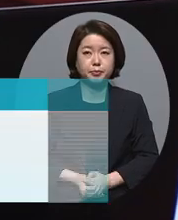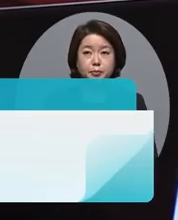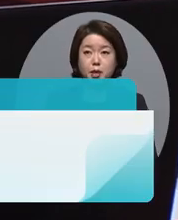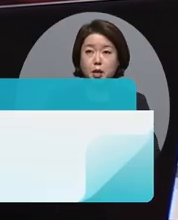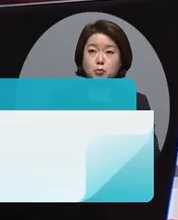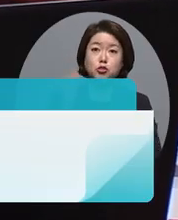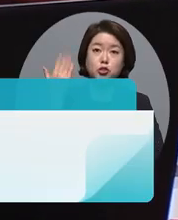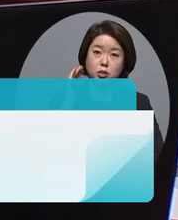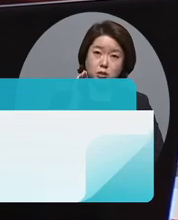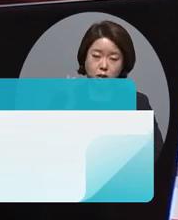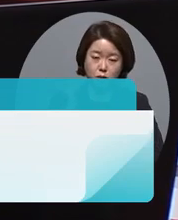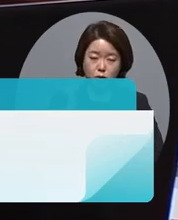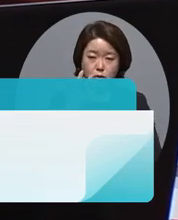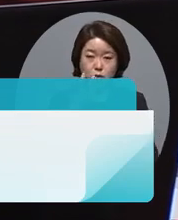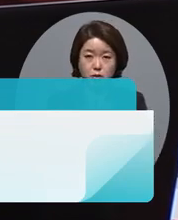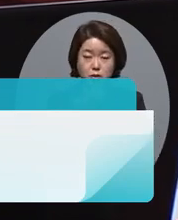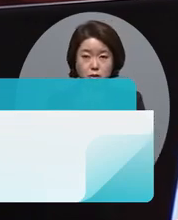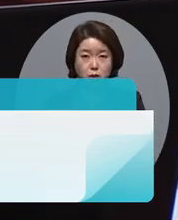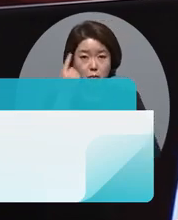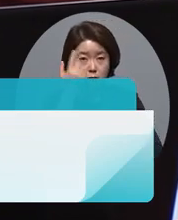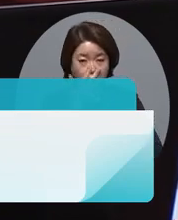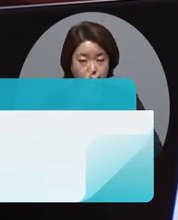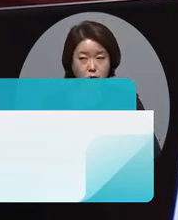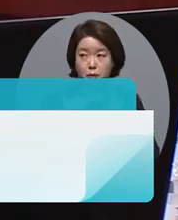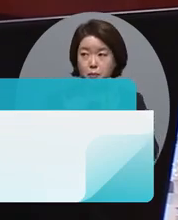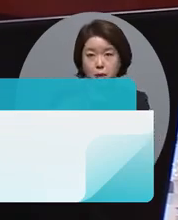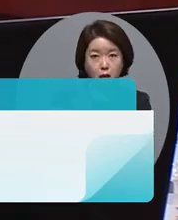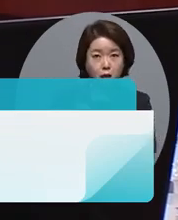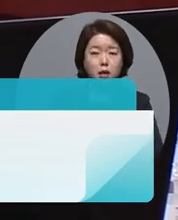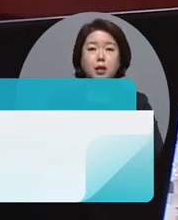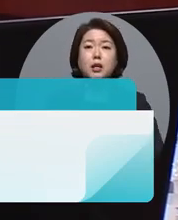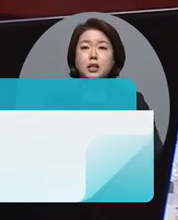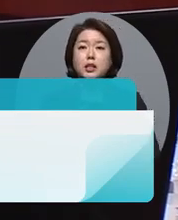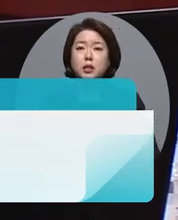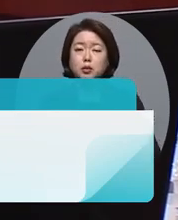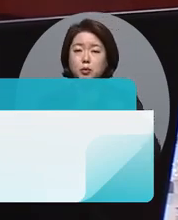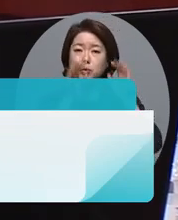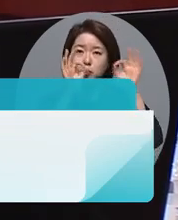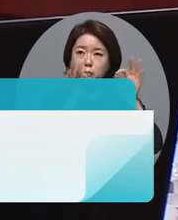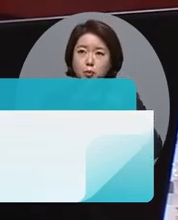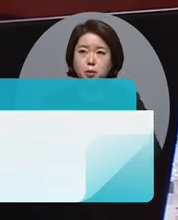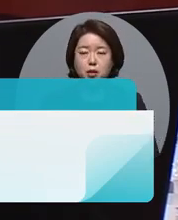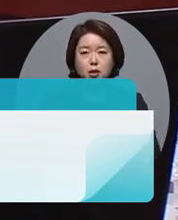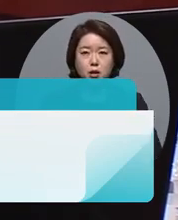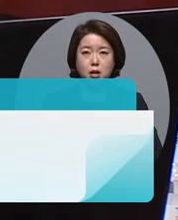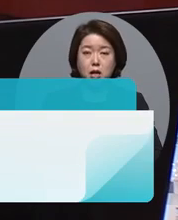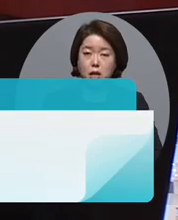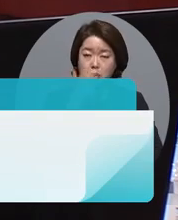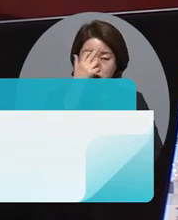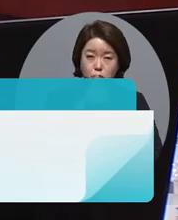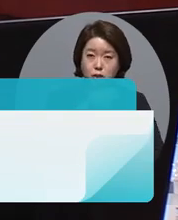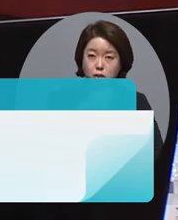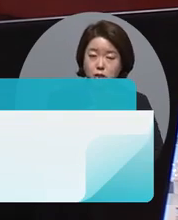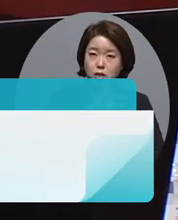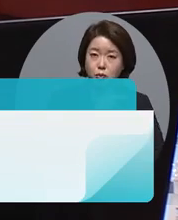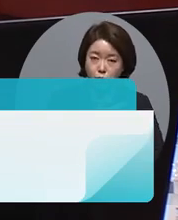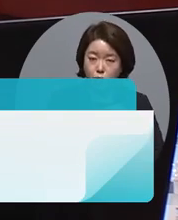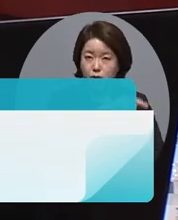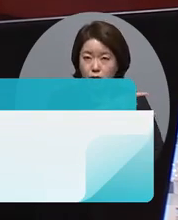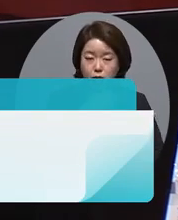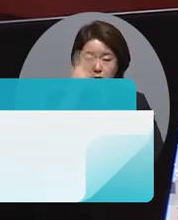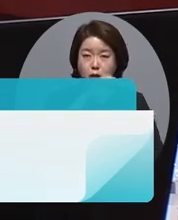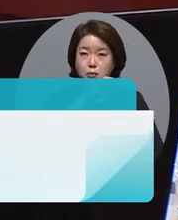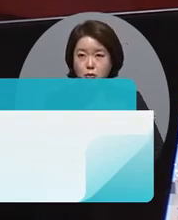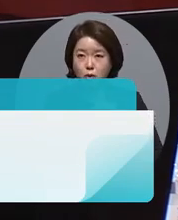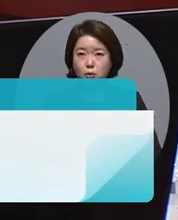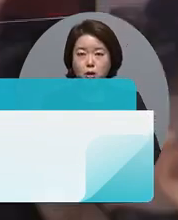문재인 전 대통령이 서면 길에서 발표했습니다 즉각 거부했습니다 이번 상황들을 보면서 체제 감사원장 더 이상 감사원장직 수행할 수